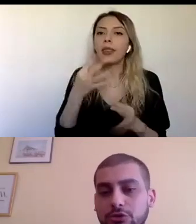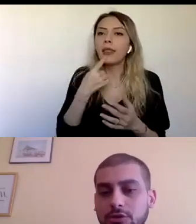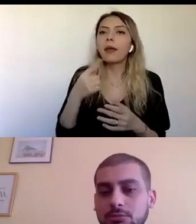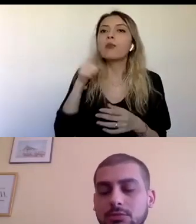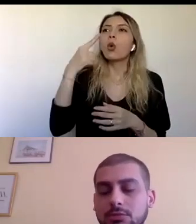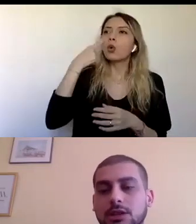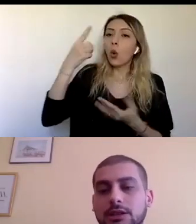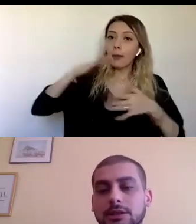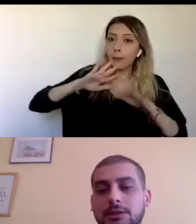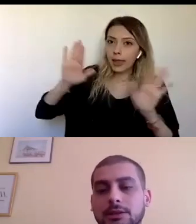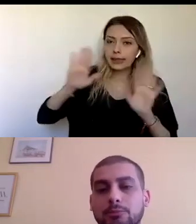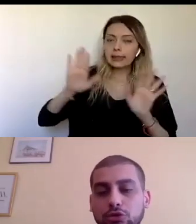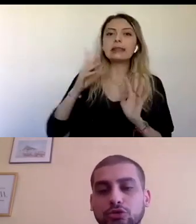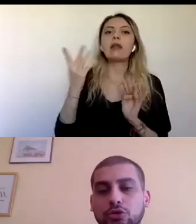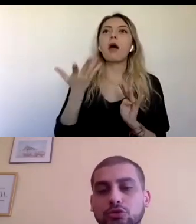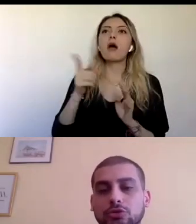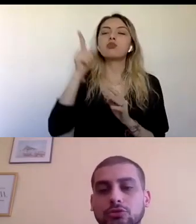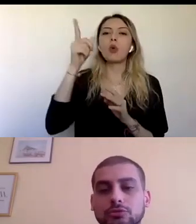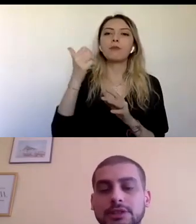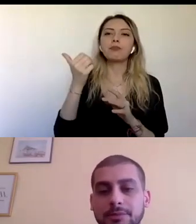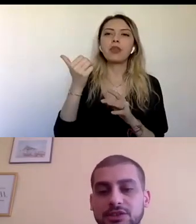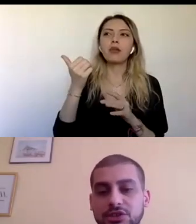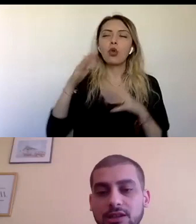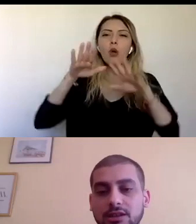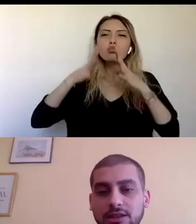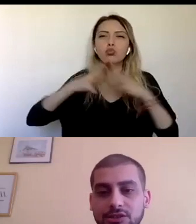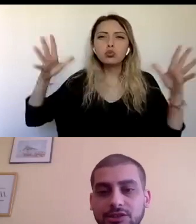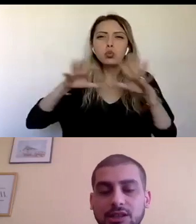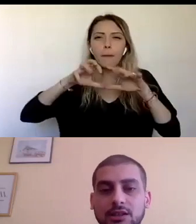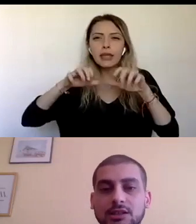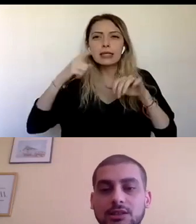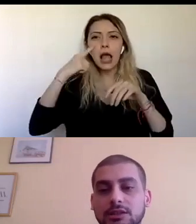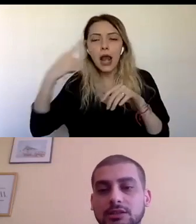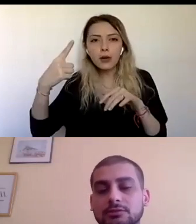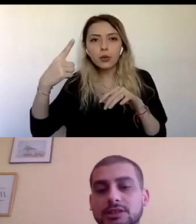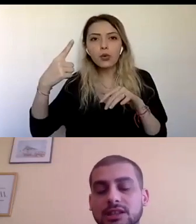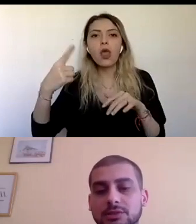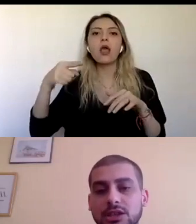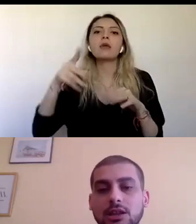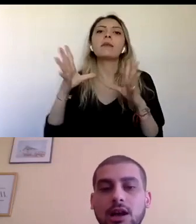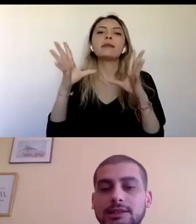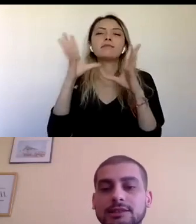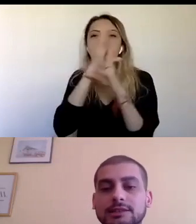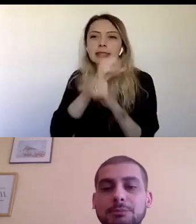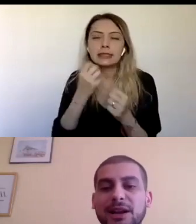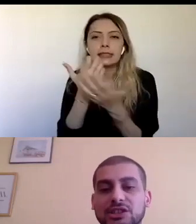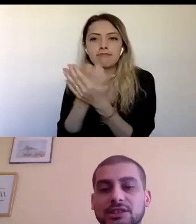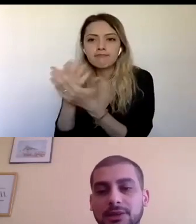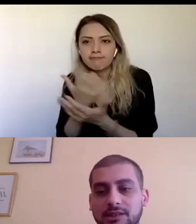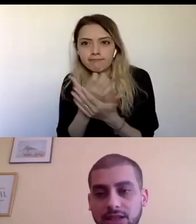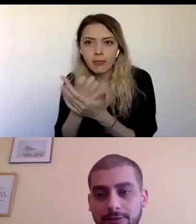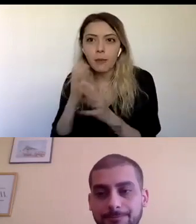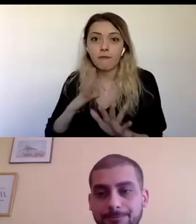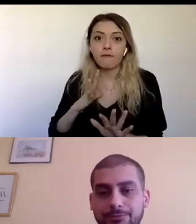bir şey söyleyeyim. Bulut sunucu dediğimiz şey, İngilizcesiyle cloud dediğimiz şey, aslında bir